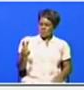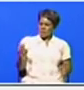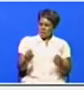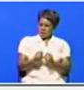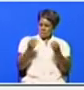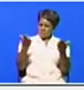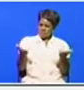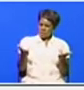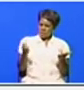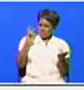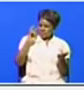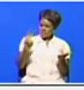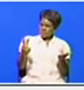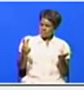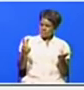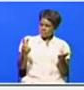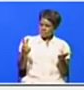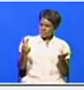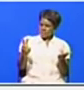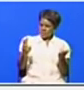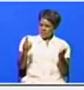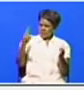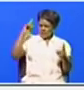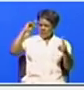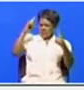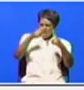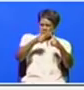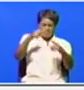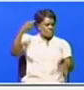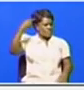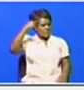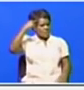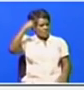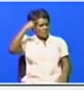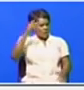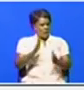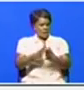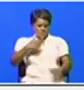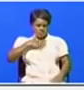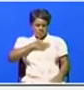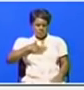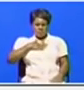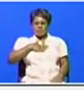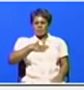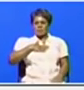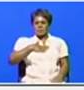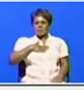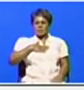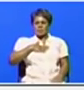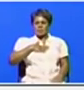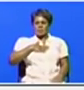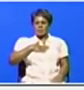ile gari, utaona kwamba mpigaji alilenga kupiga kichwa na kifua cha Lissu. Kwa